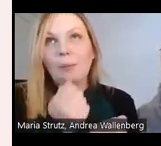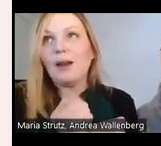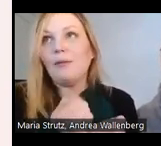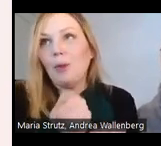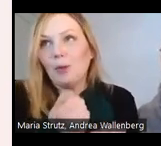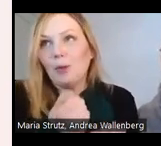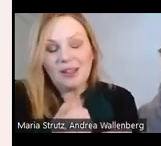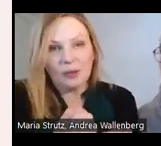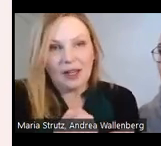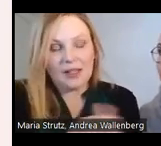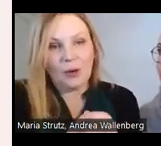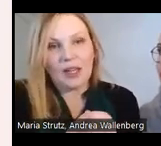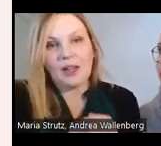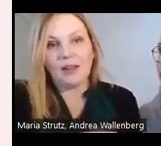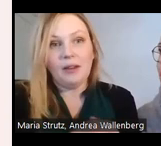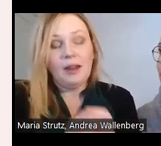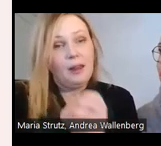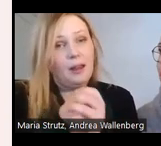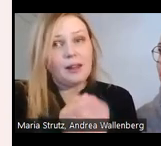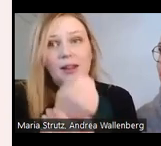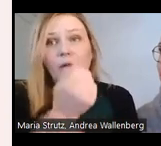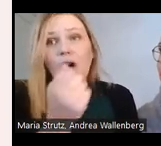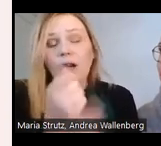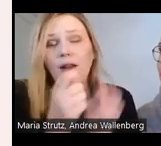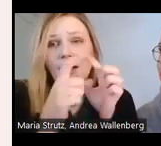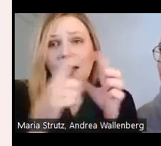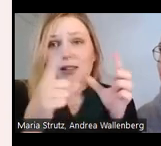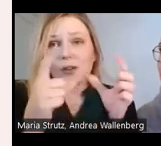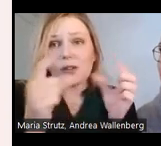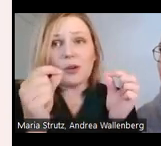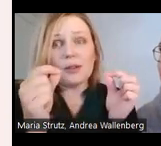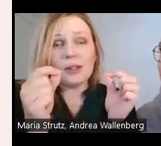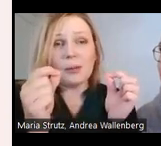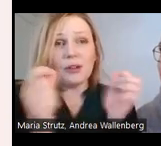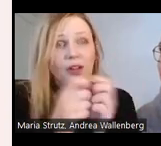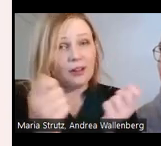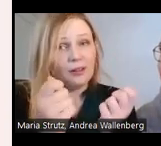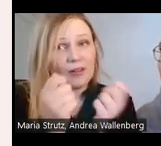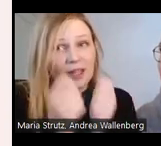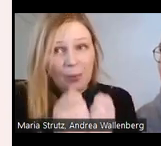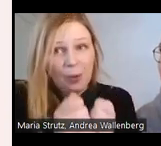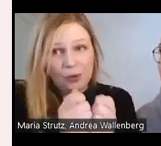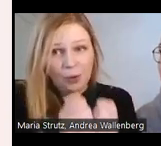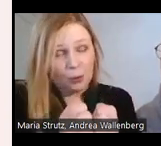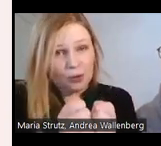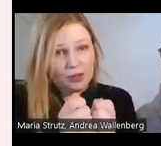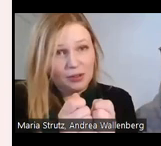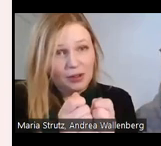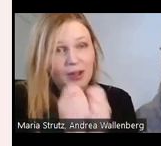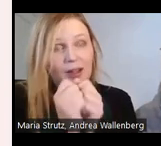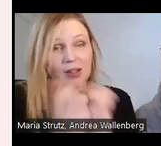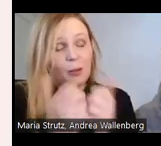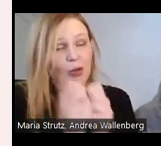till exempel barn på tidig utvecklingsnivå kanske blir att. De får ha en liten leksakssko som betyder. Vi ska klä på oss och gå